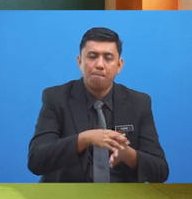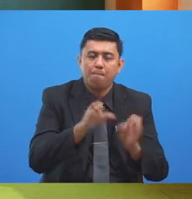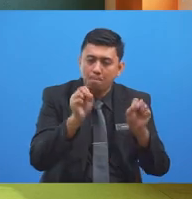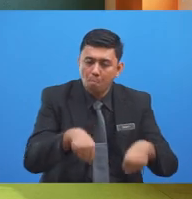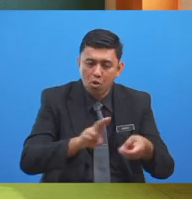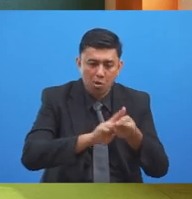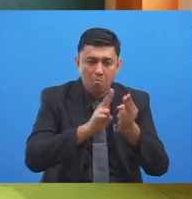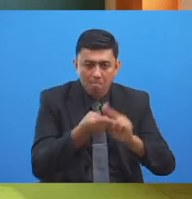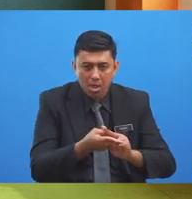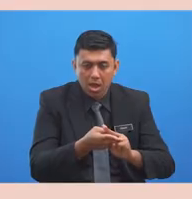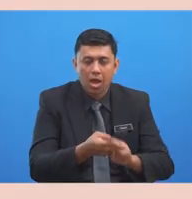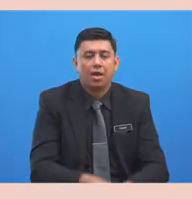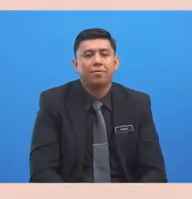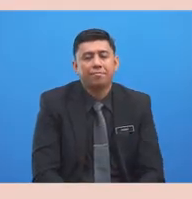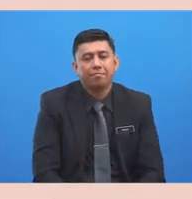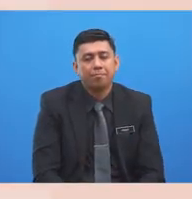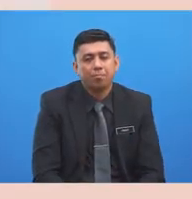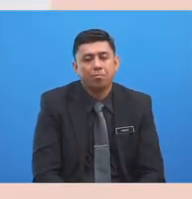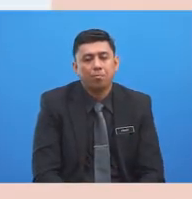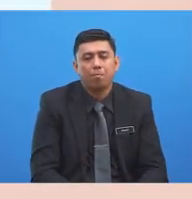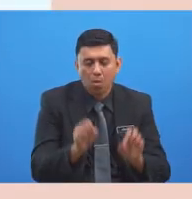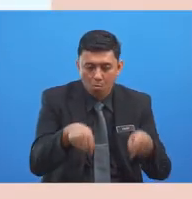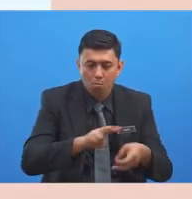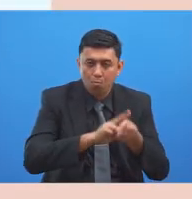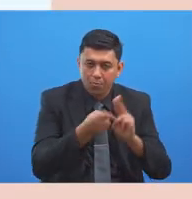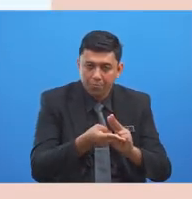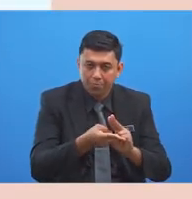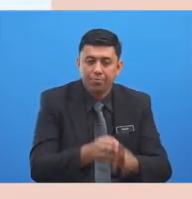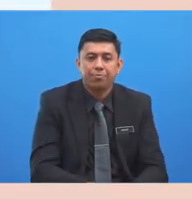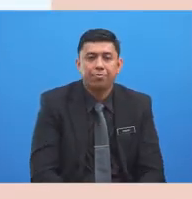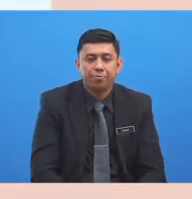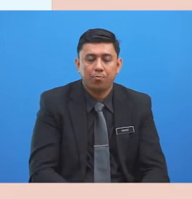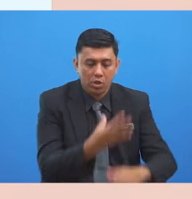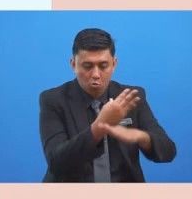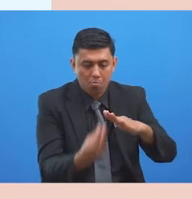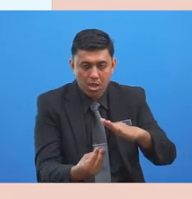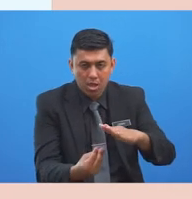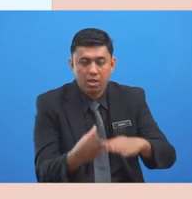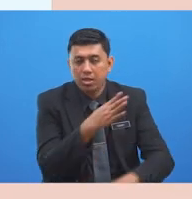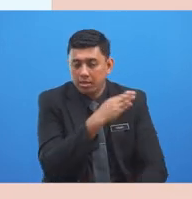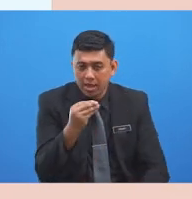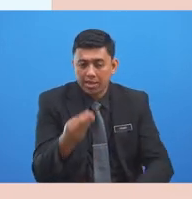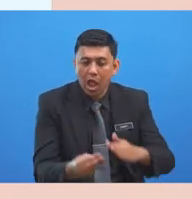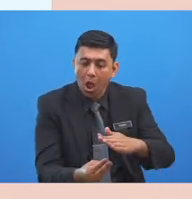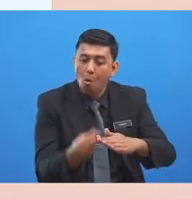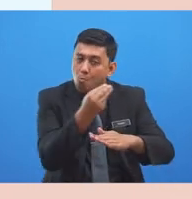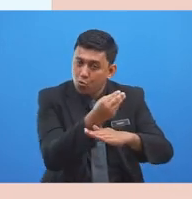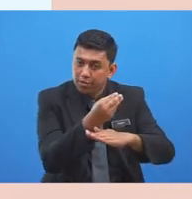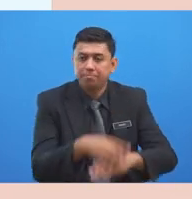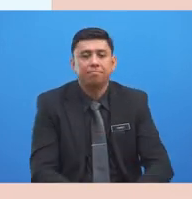pemboleh ubah yang terlibat, iaitu pemboleh ubah input dan pemboleh ubah